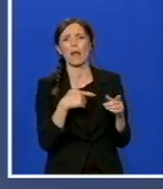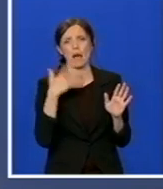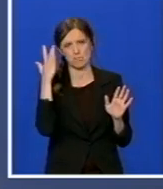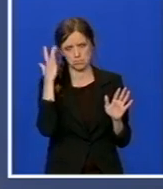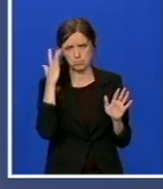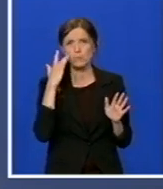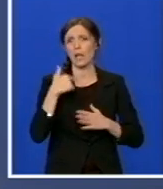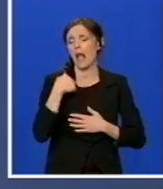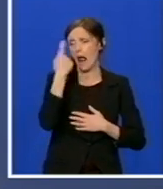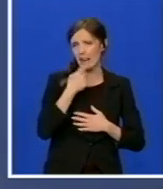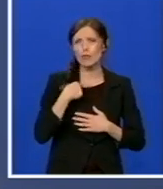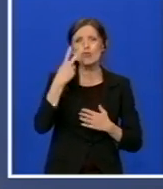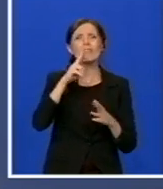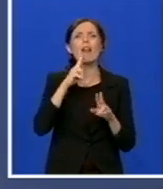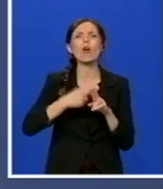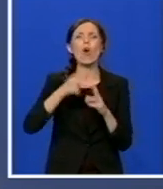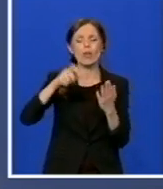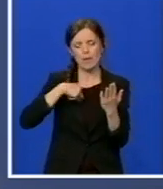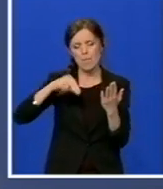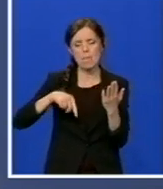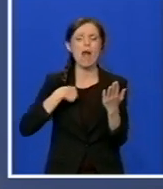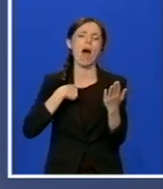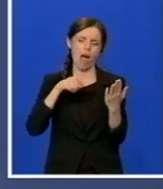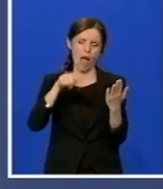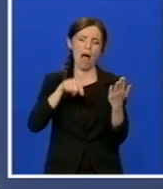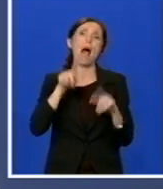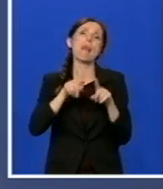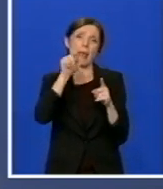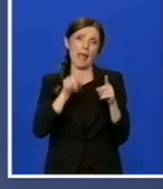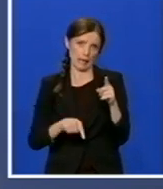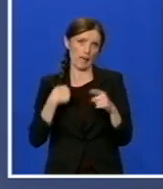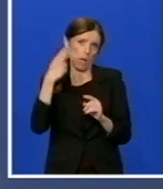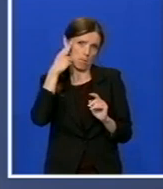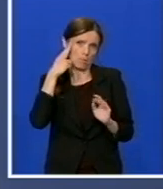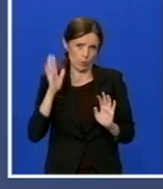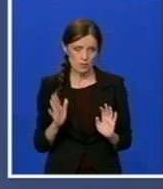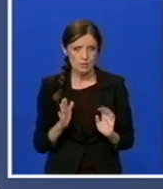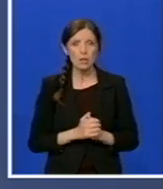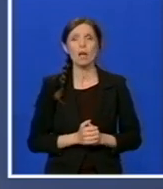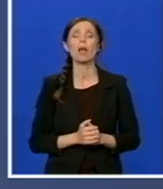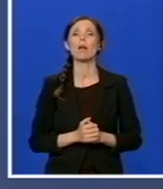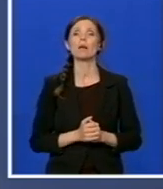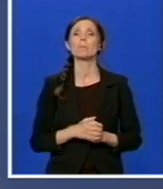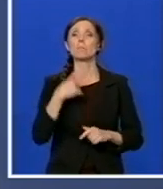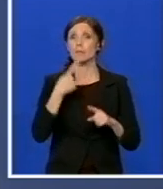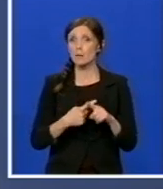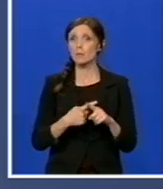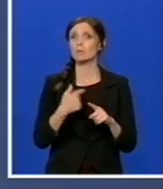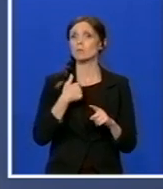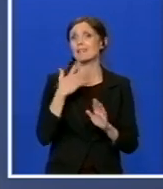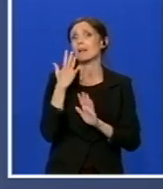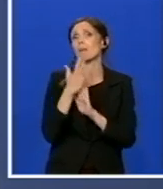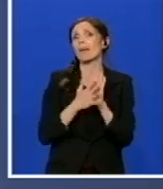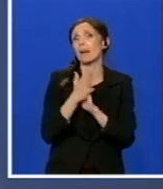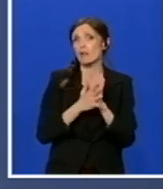poznajem neke osobe koje se nalaze na tom spisku, da i pričala sam sa